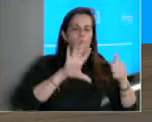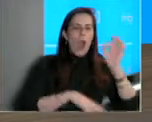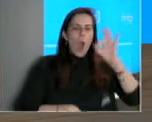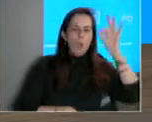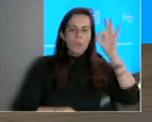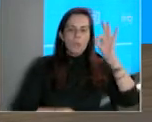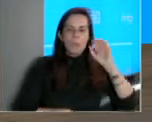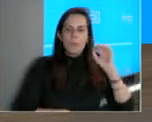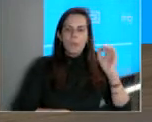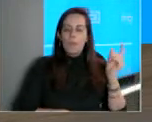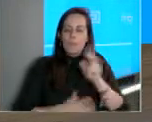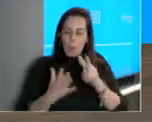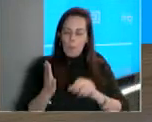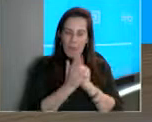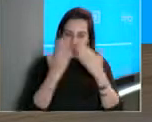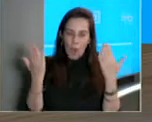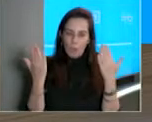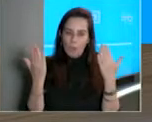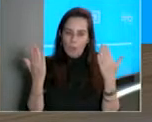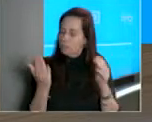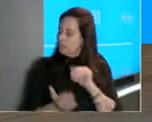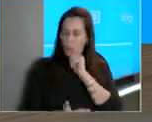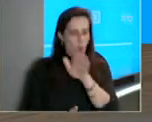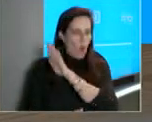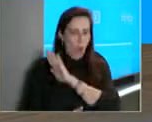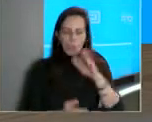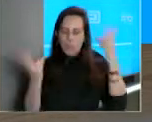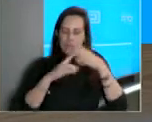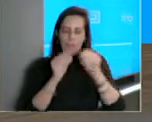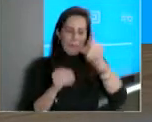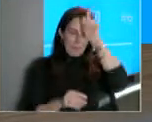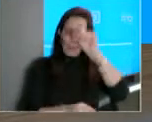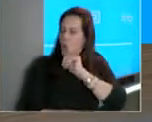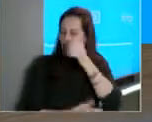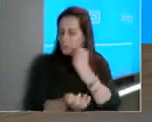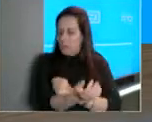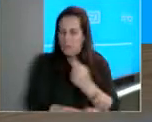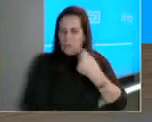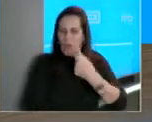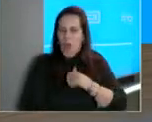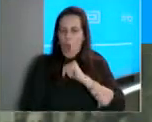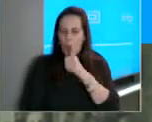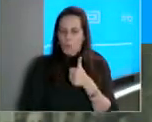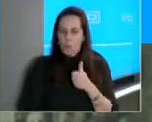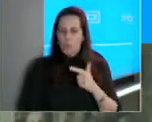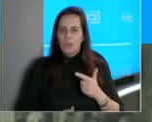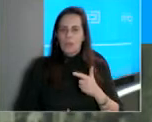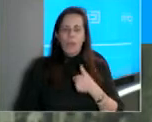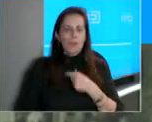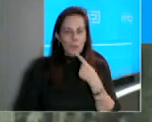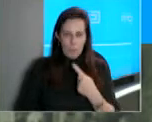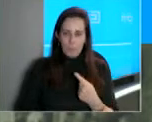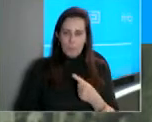79.66% מקוראי העיתון מתנגדים להסכם. כלומר, וגם בדברים אחרים, החיים של, הייתי